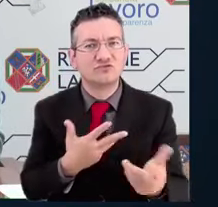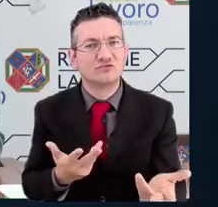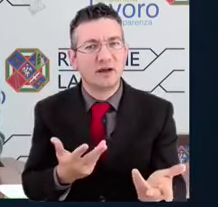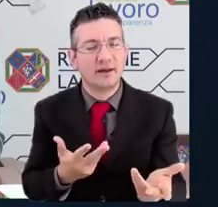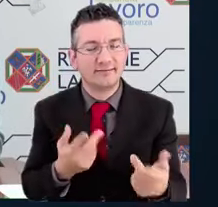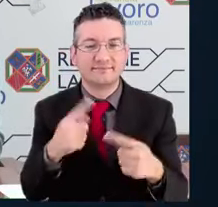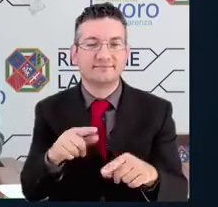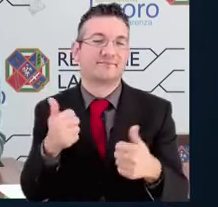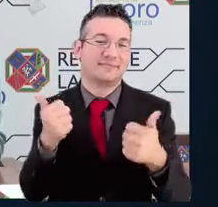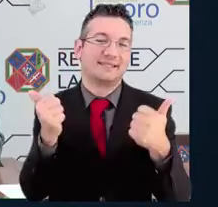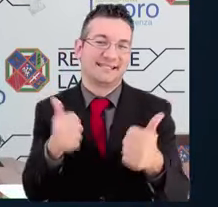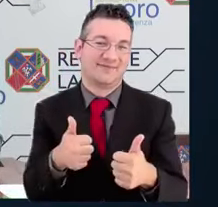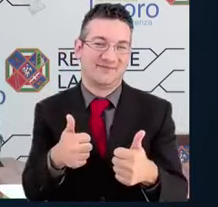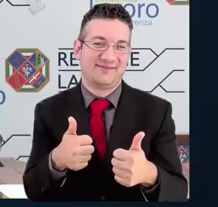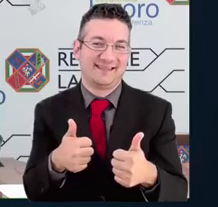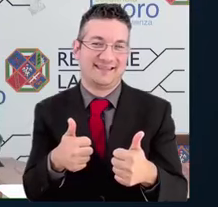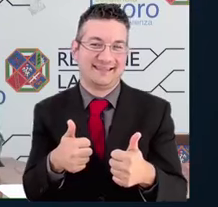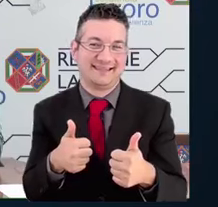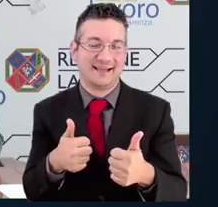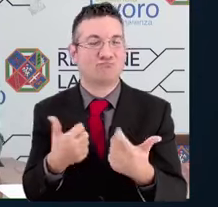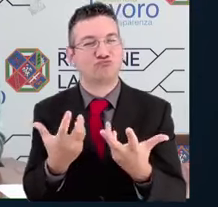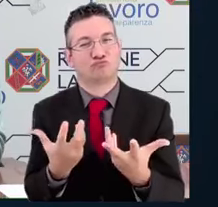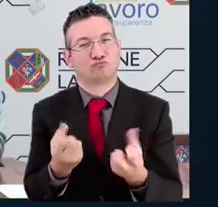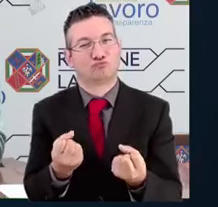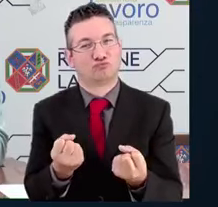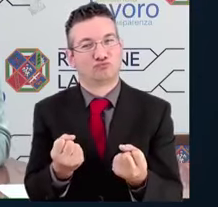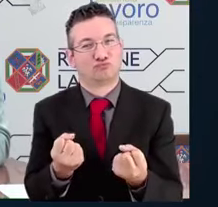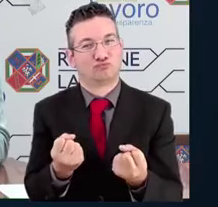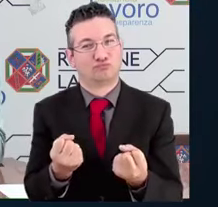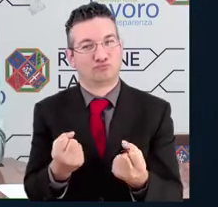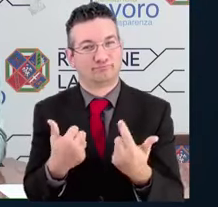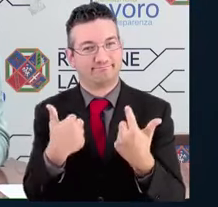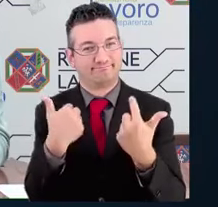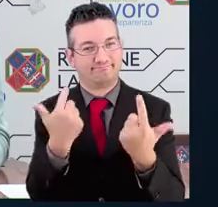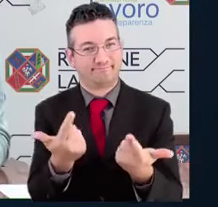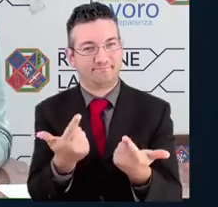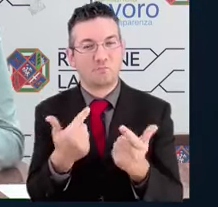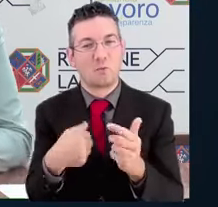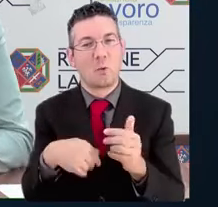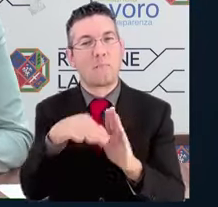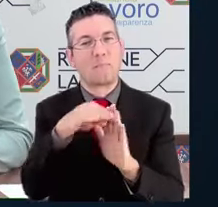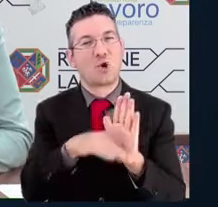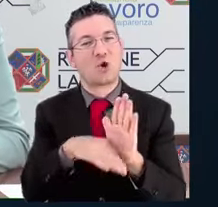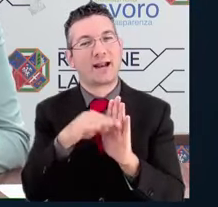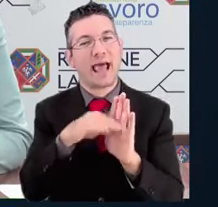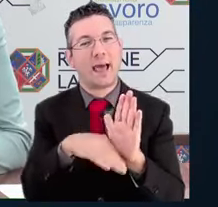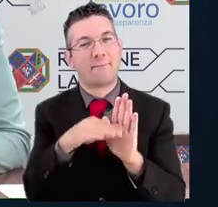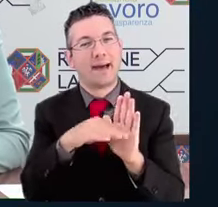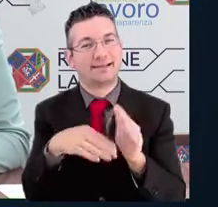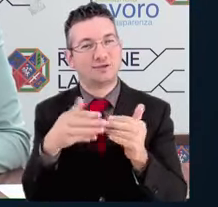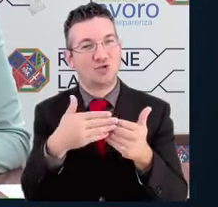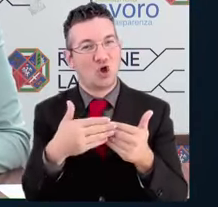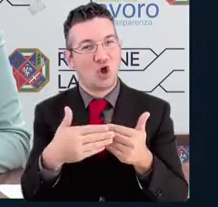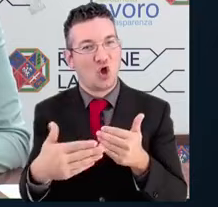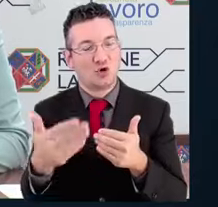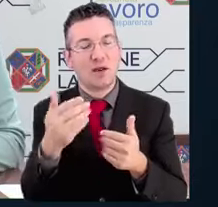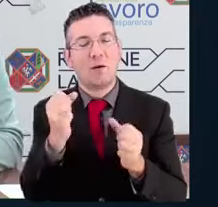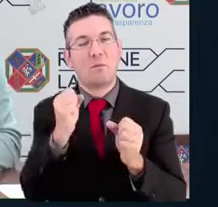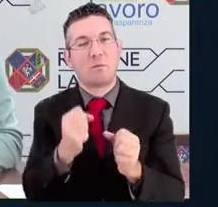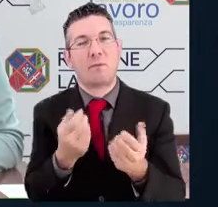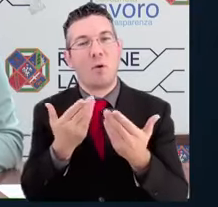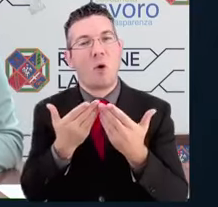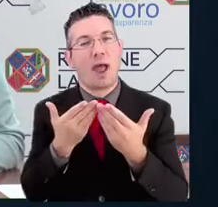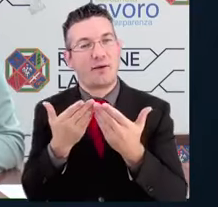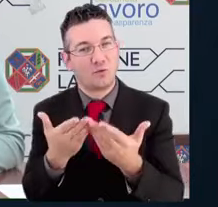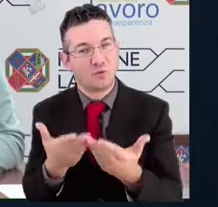sfida riuscire a concretizzare una programmazione ecco che aiuti e potenzi